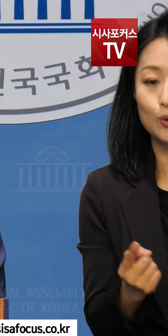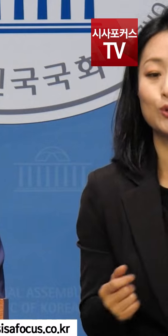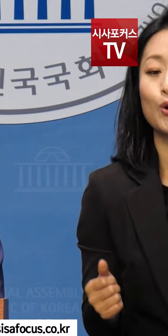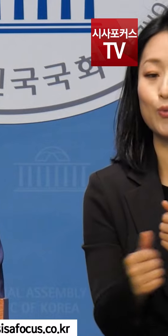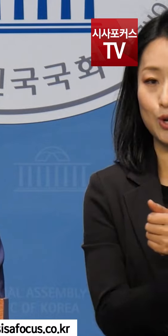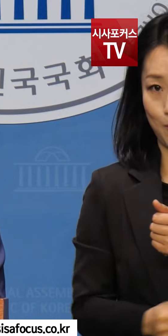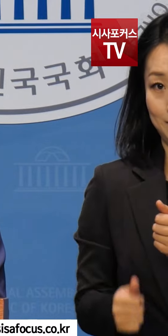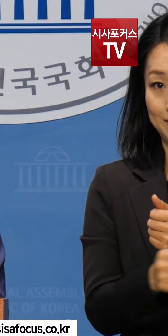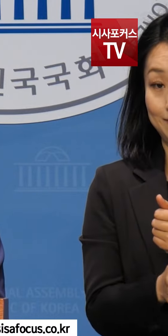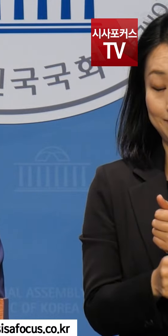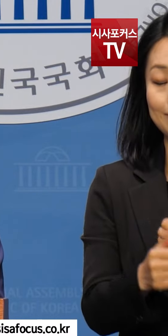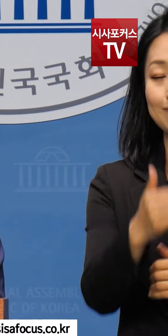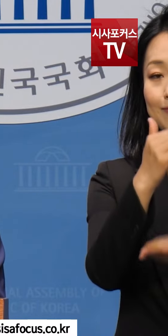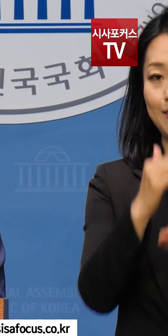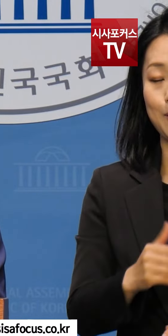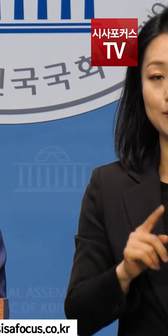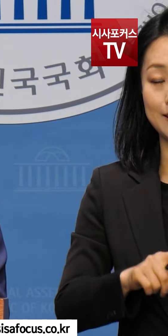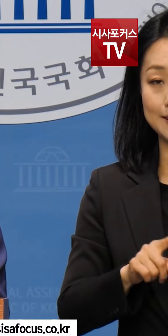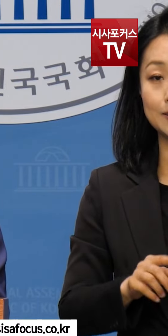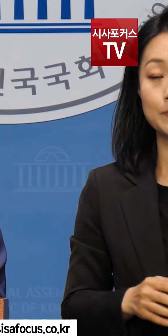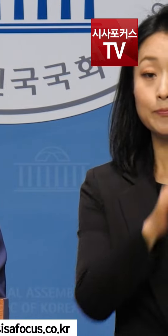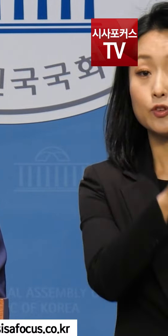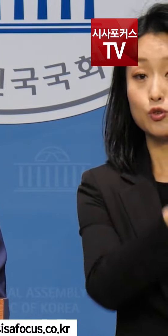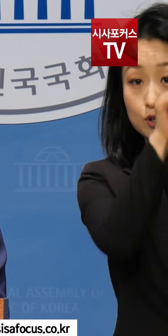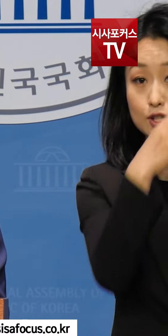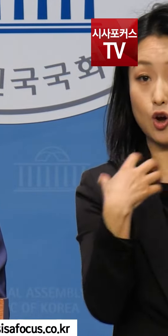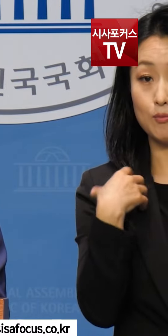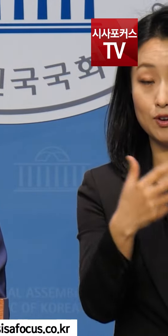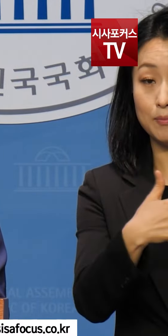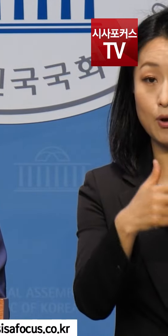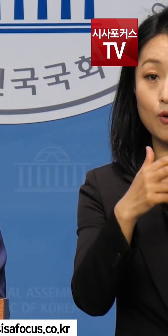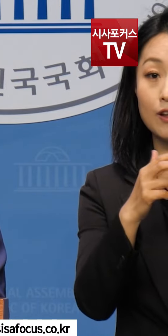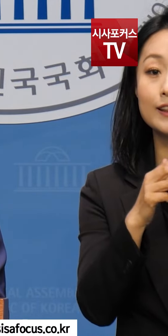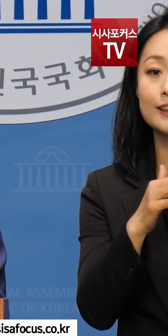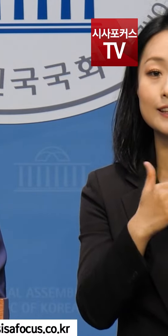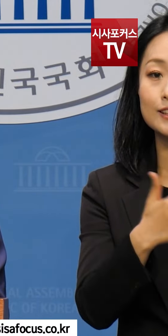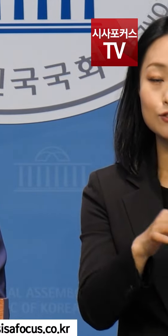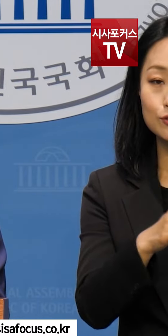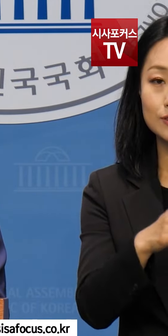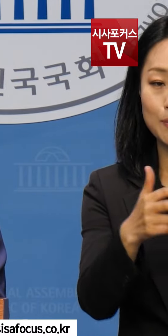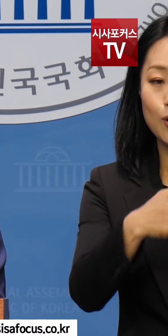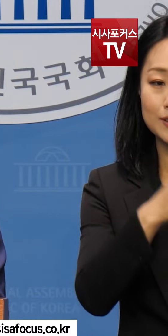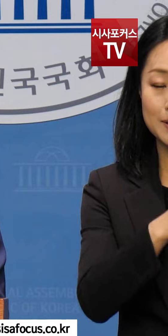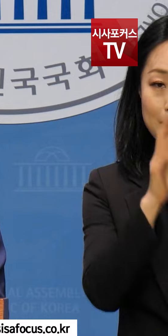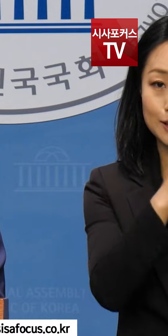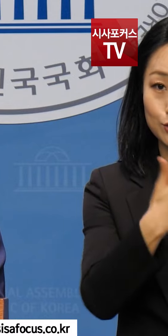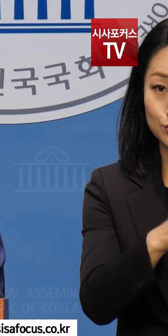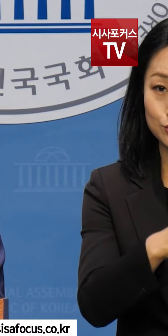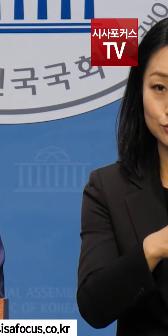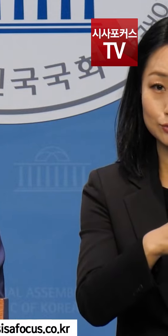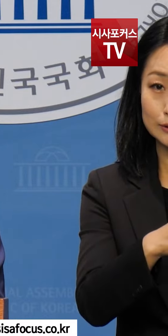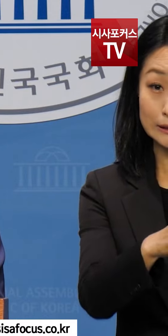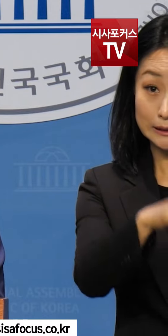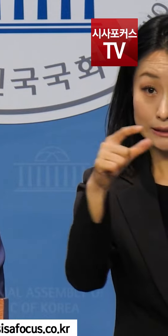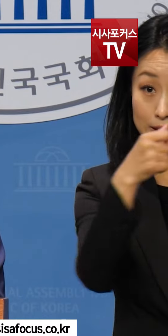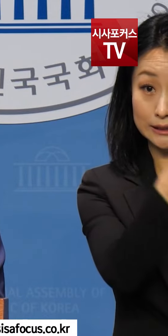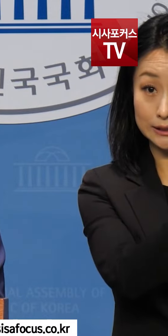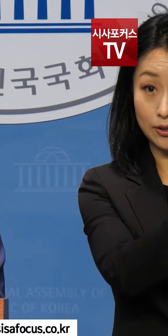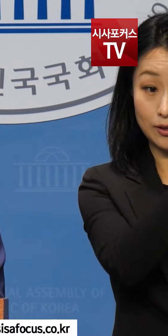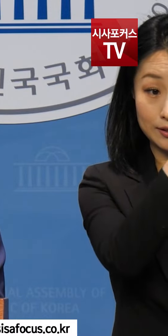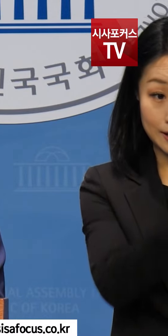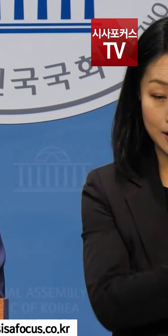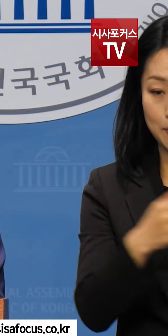발의 기자회견문. 윤석열 정부의 의대 증원 정책에 따른 의료계와 정부의 갈등 국면이